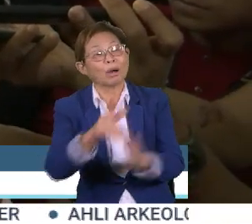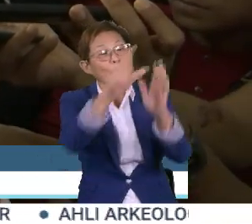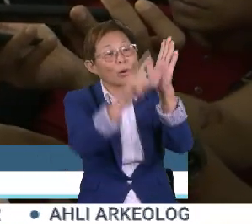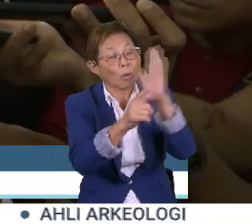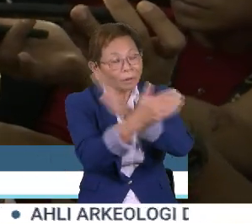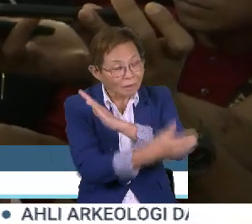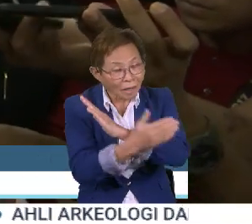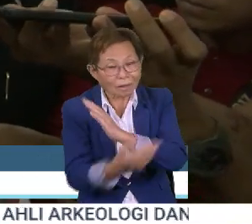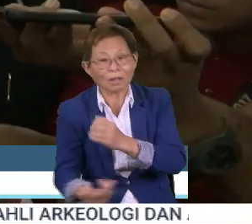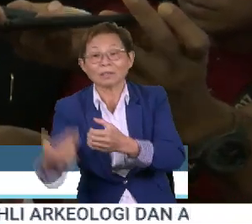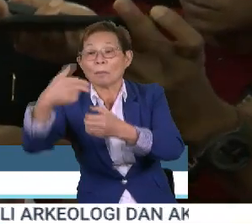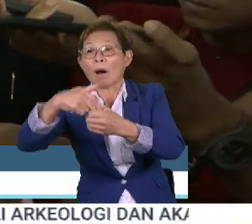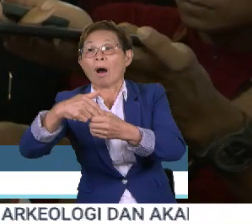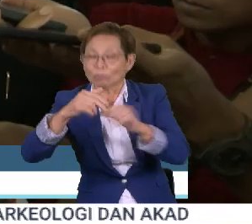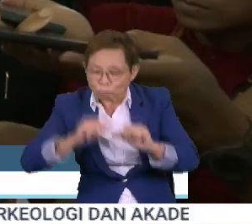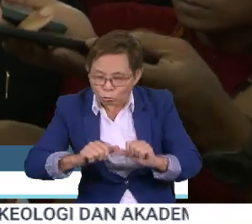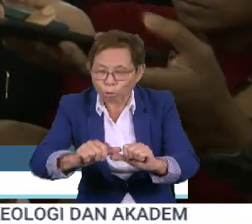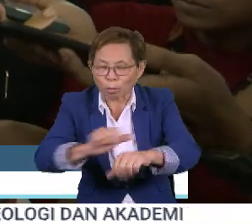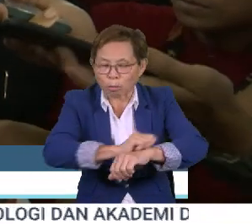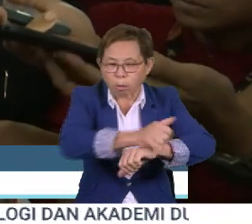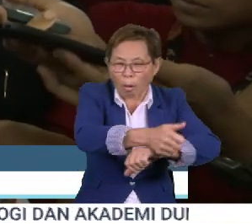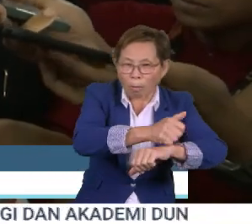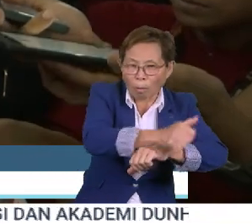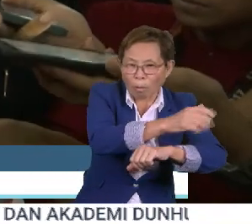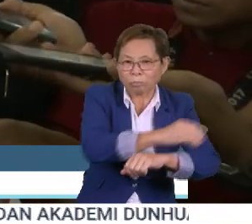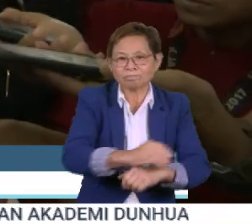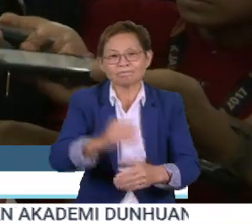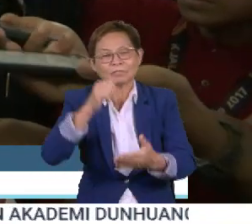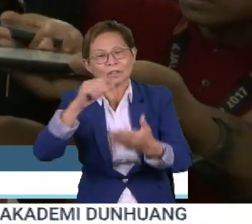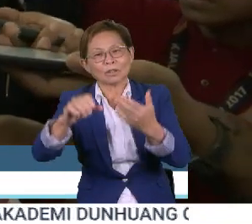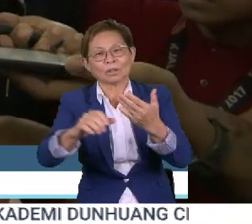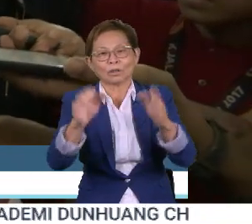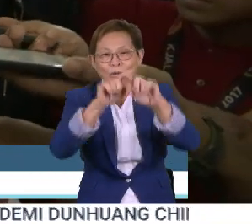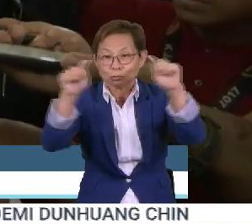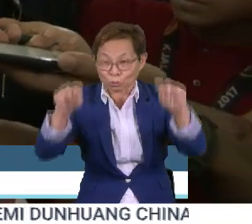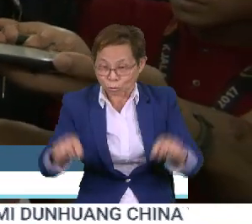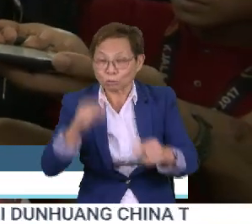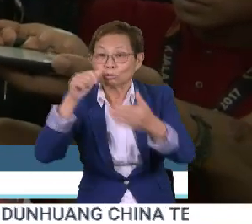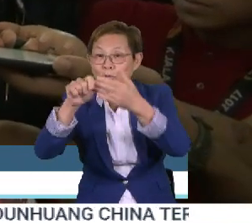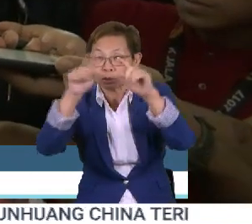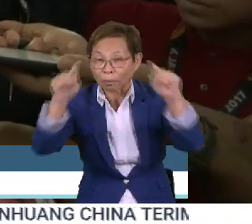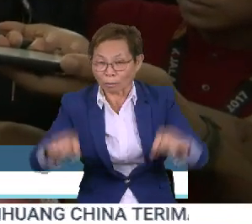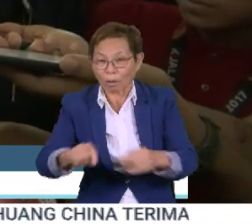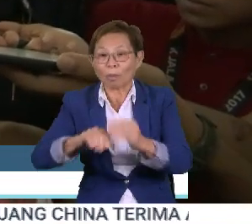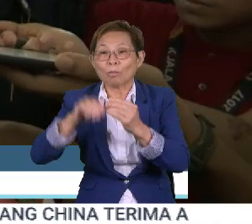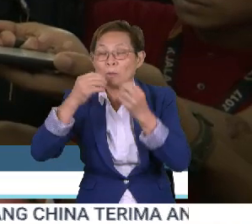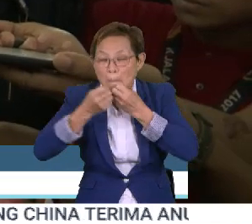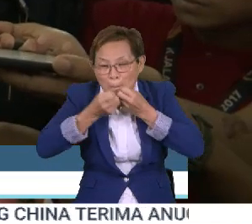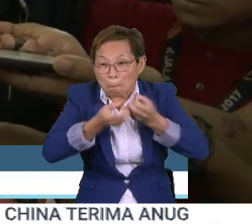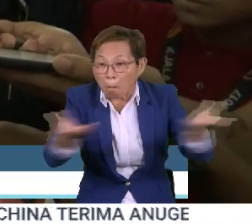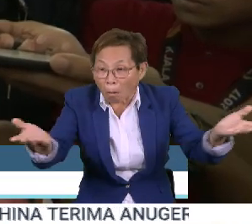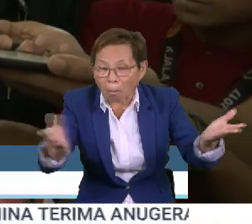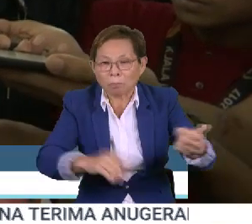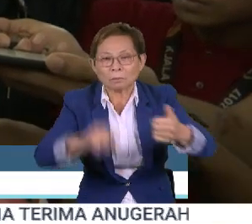kemudian dibaca dokumen boco yang ditulis oleh